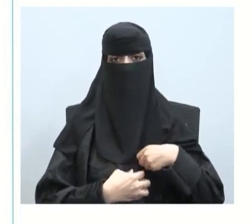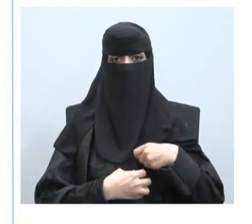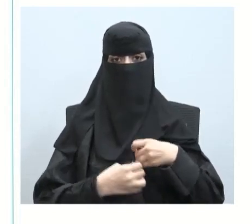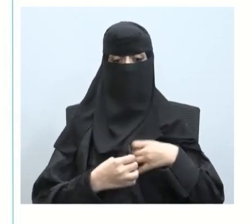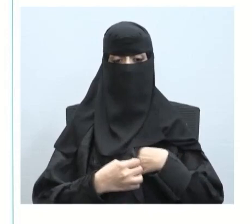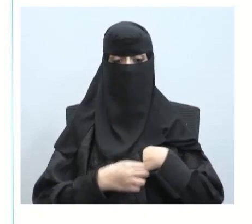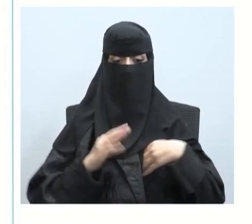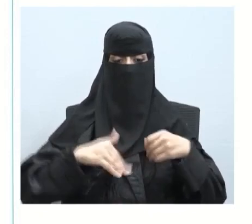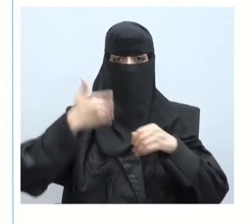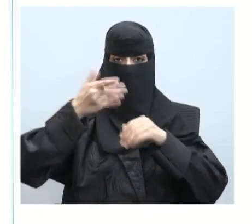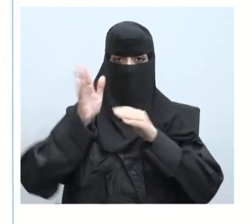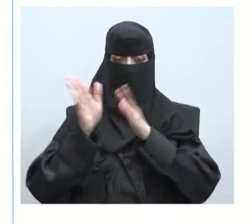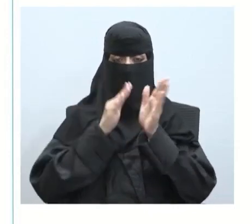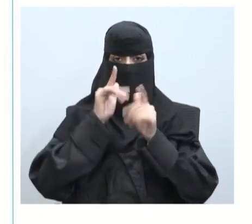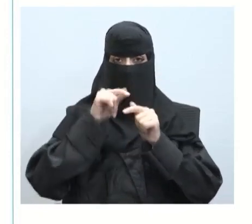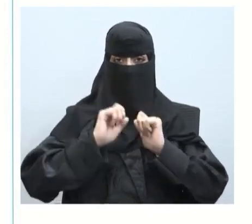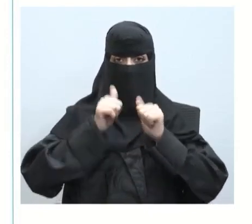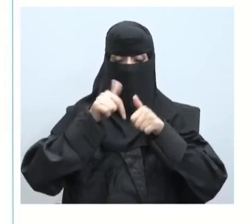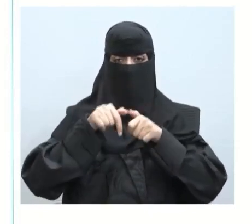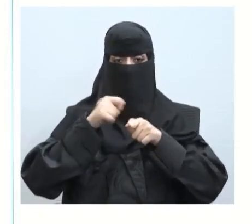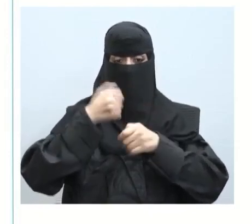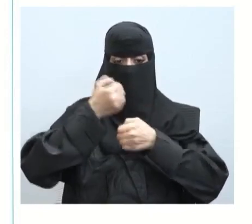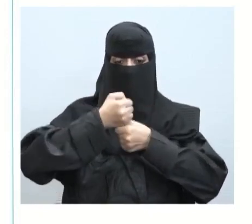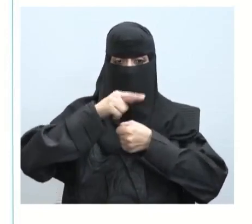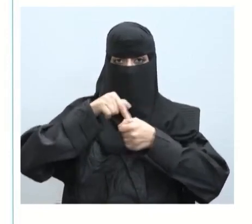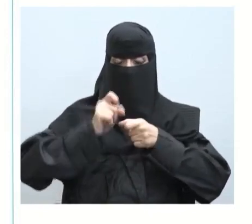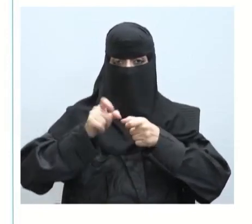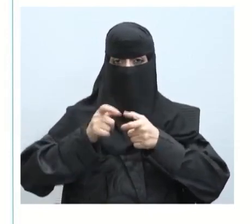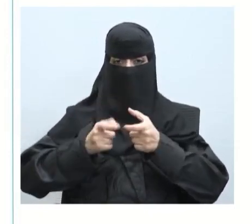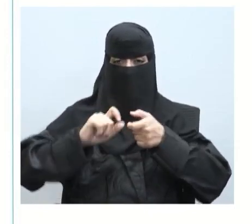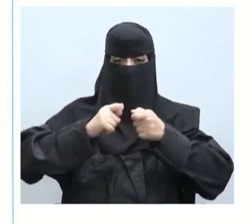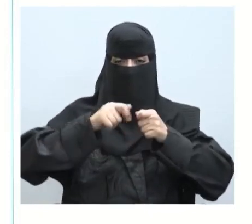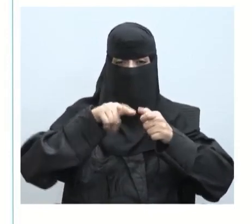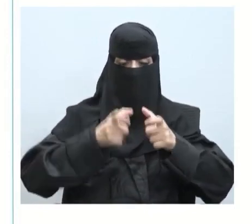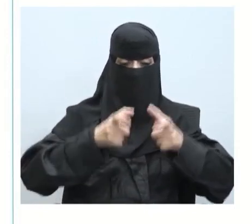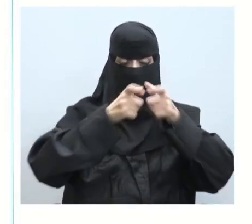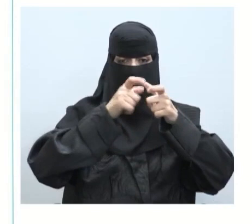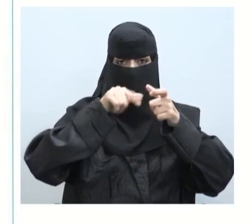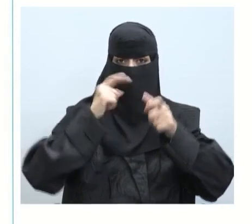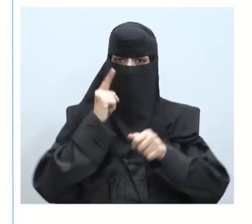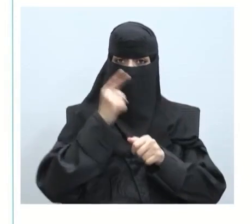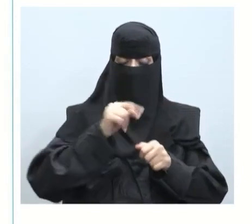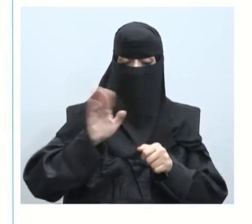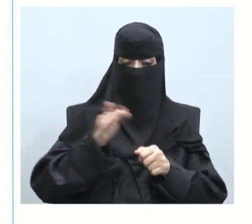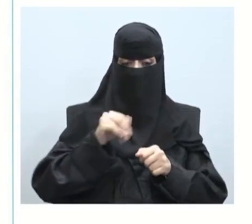بعد ذلك في التيرمينال سنقوم بتثبيت الحزمة عن طريق الأمر pip.